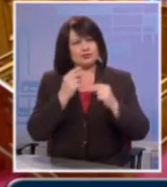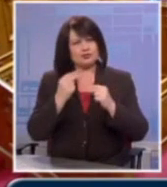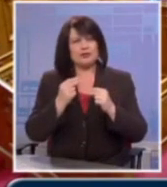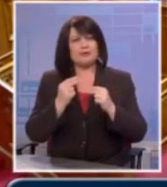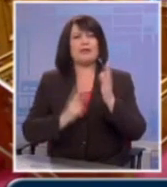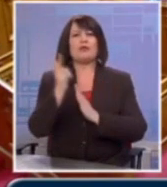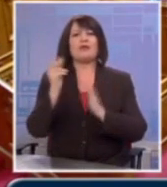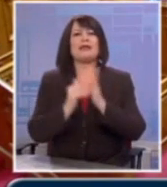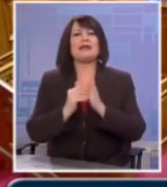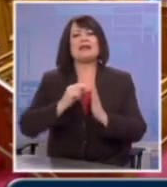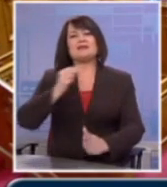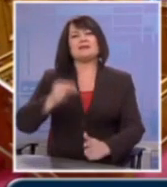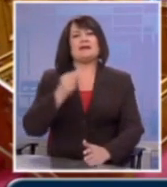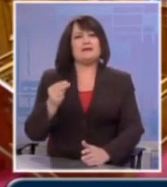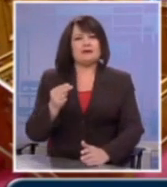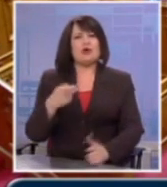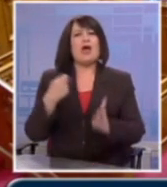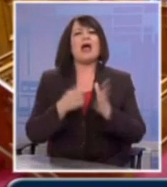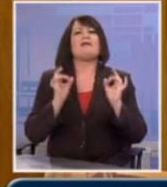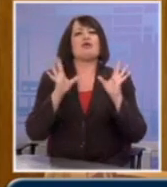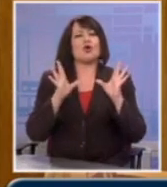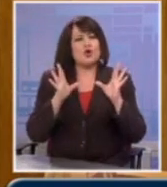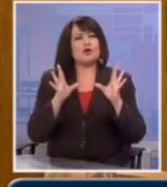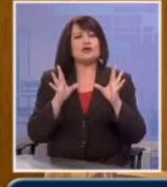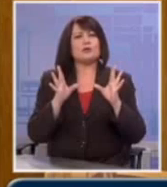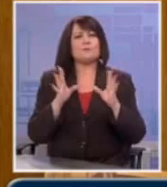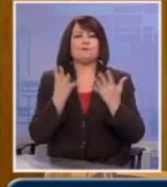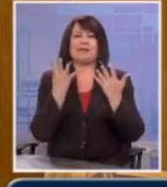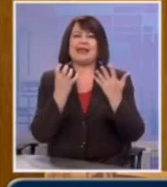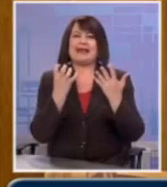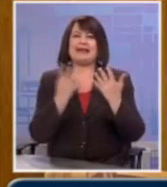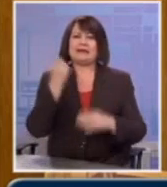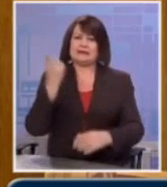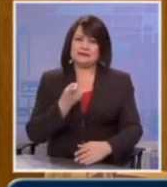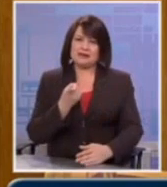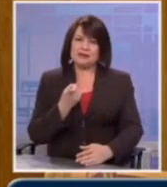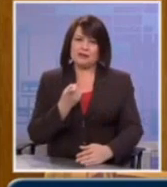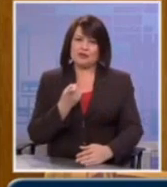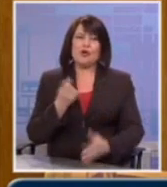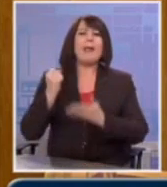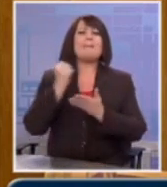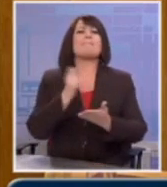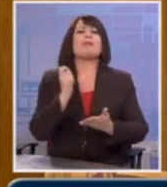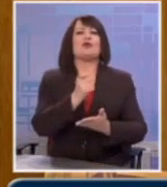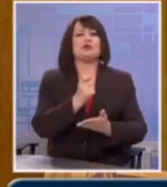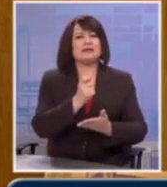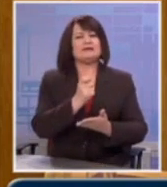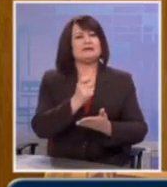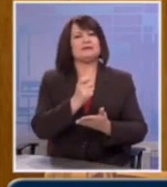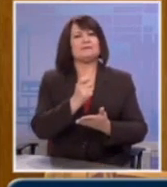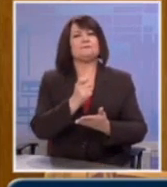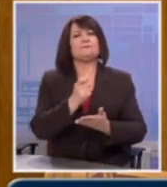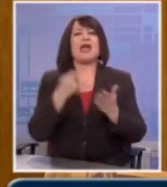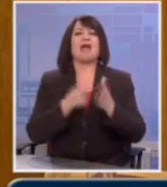το 12.000€ αφορολόγητο το 90% των επιδοτήσεων παραμένει